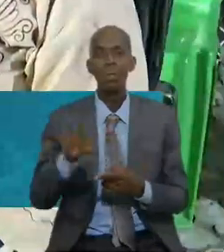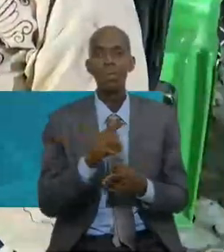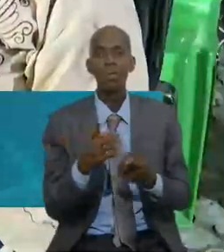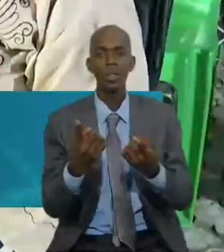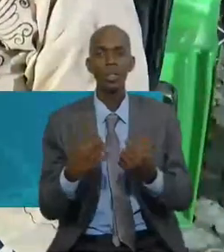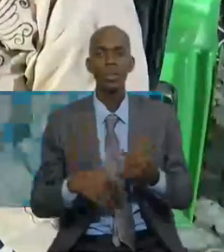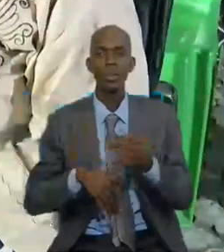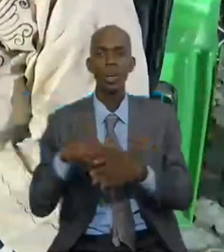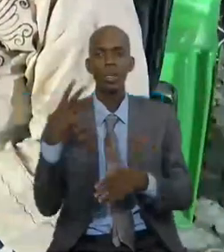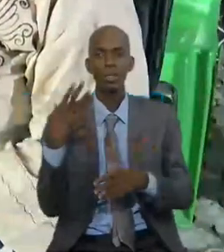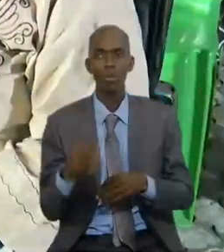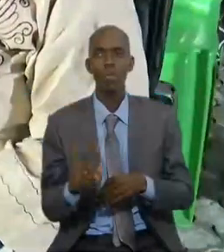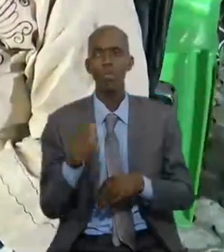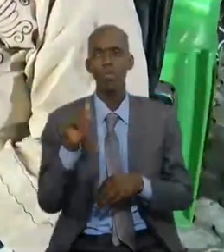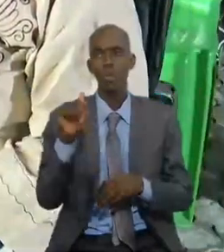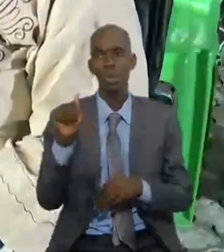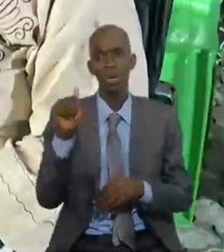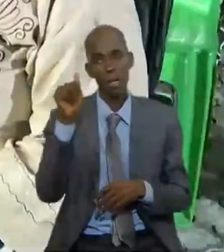vie